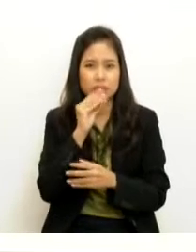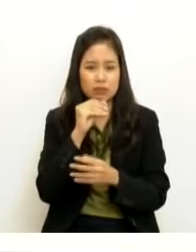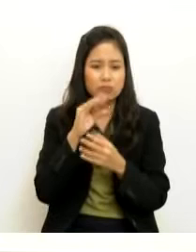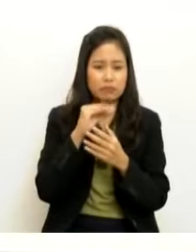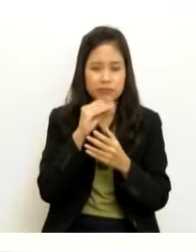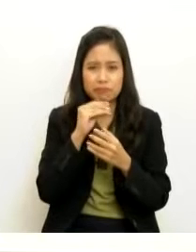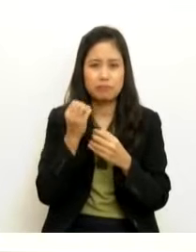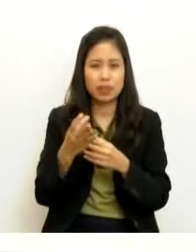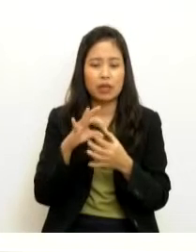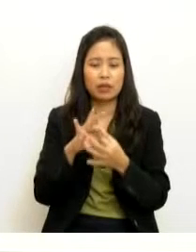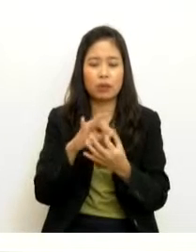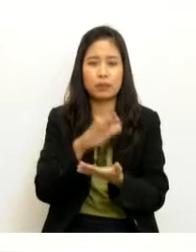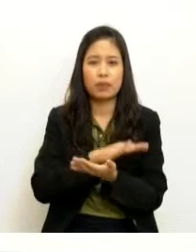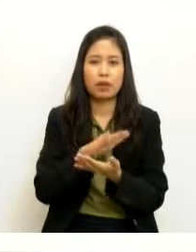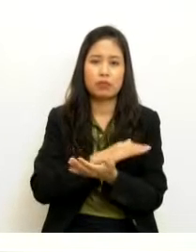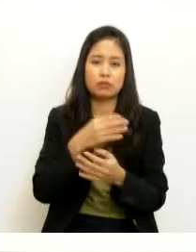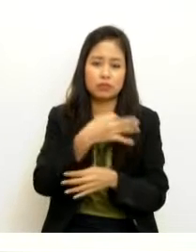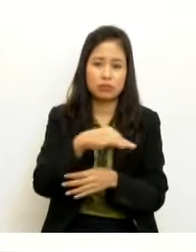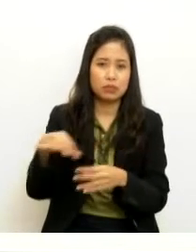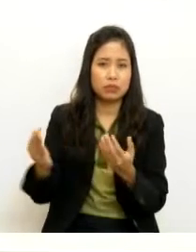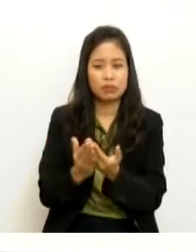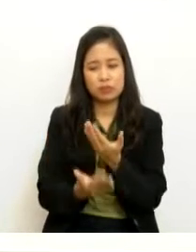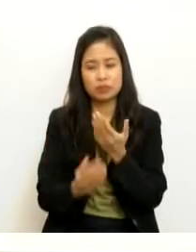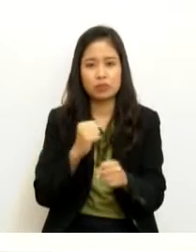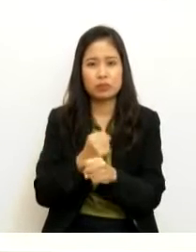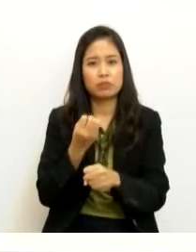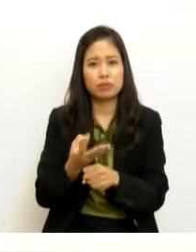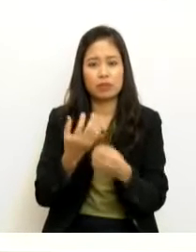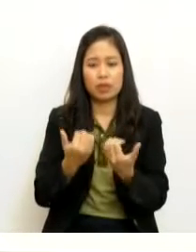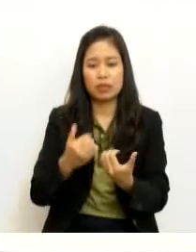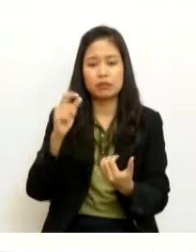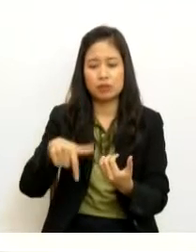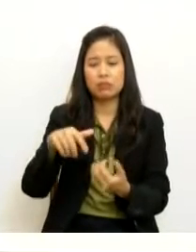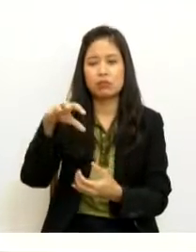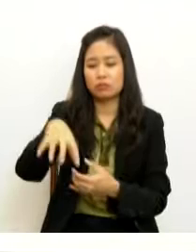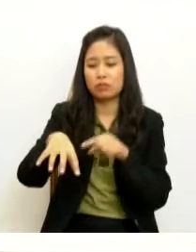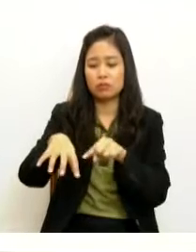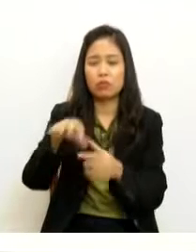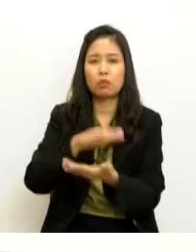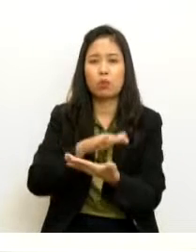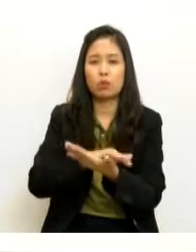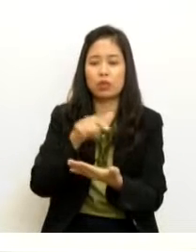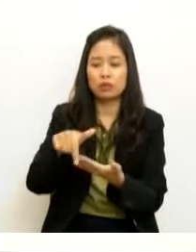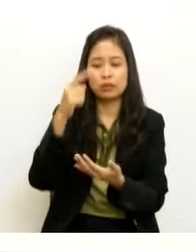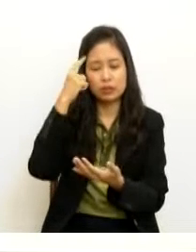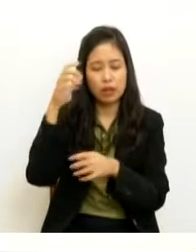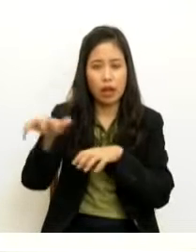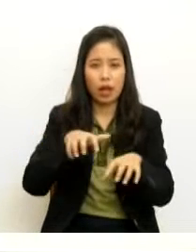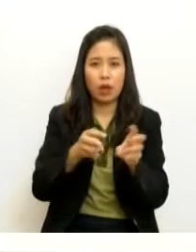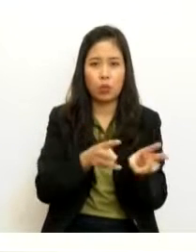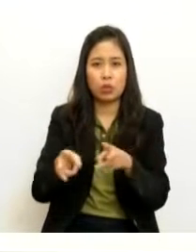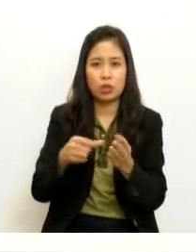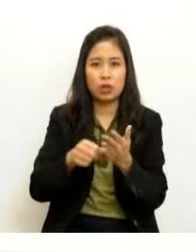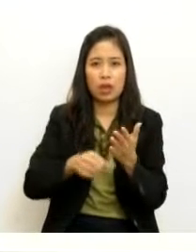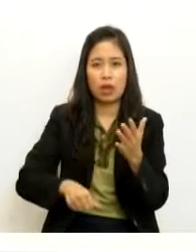าเป็นภารกิจสำคัญของผู้อำนวยการสถานศึกษาที่จะต้องทำการ5สอในเรื่องของ